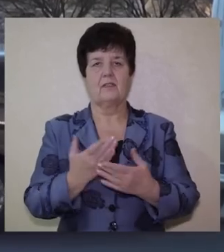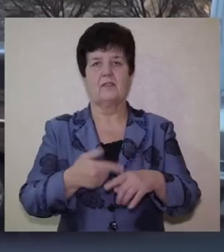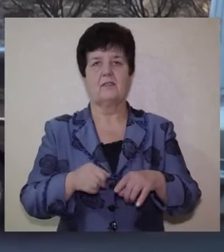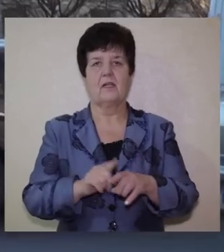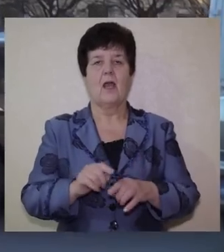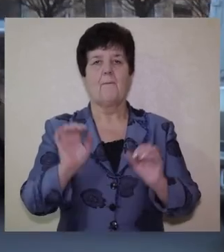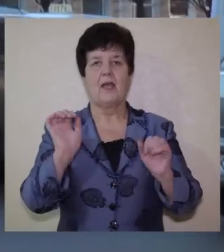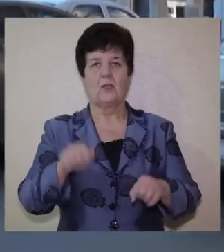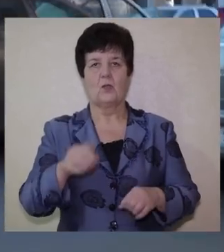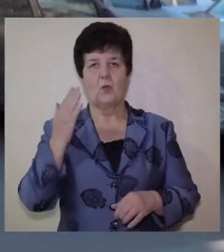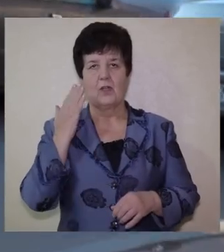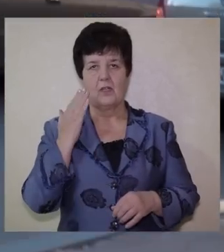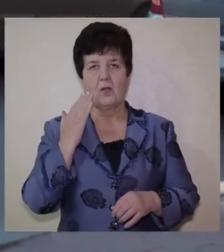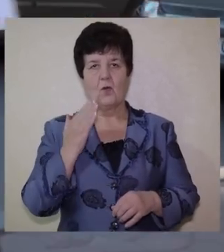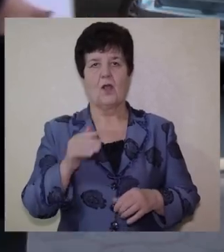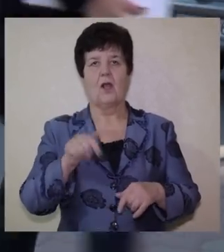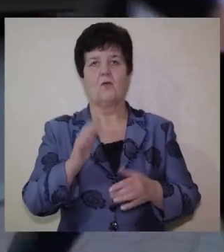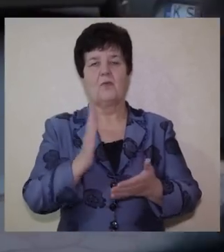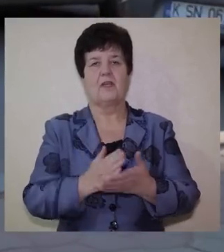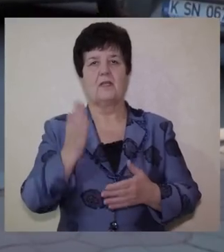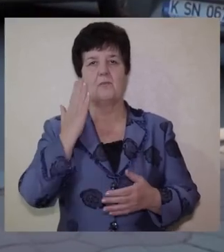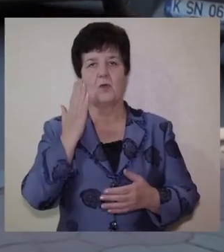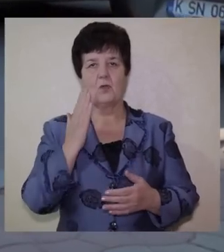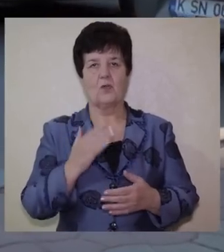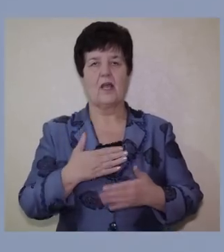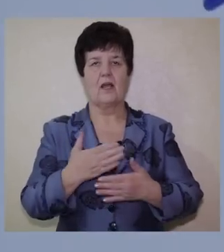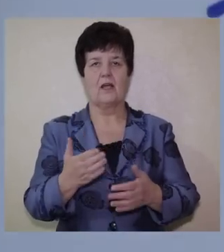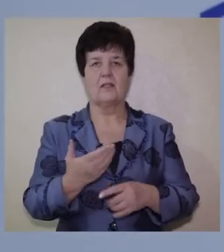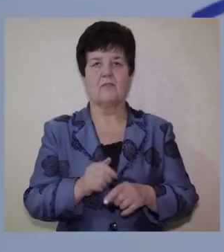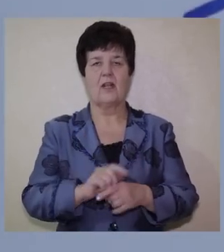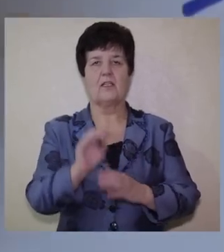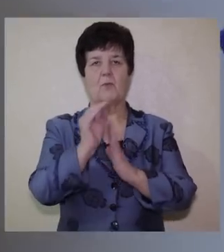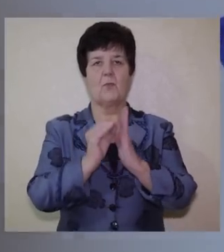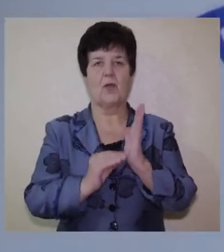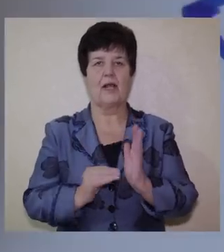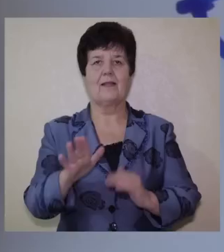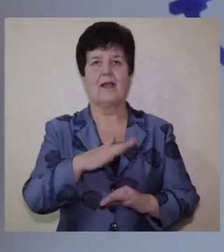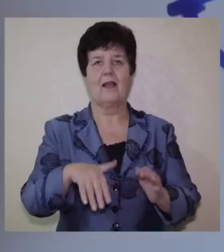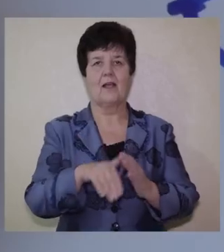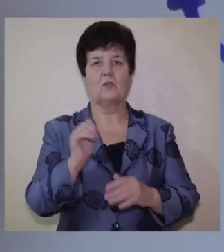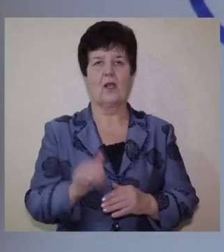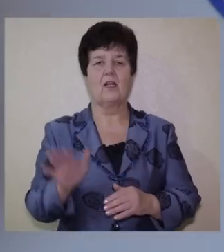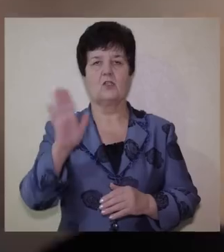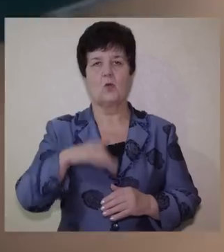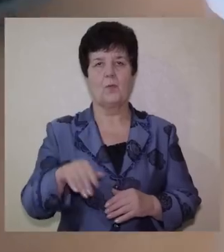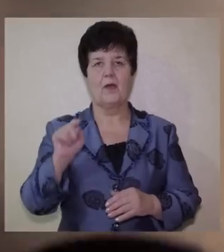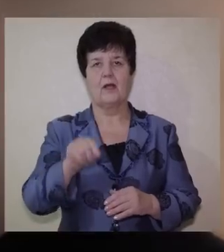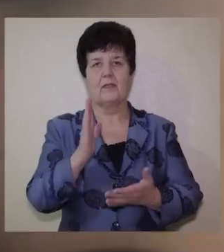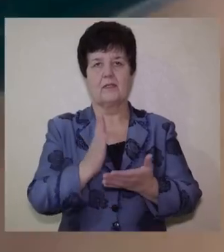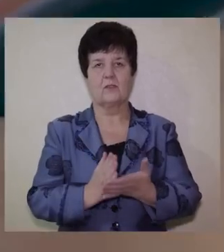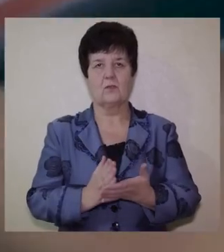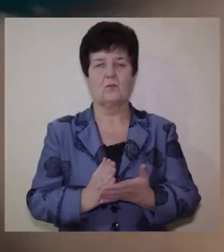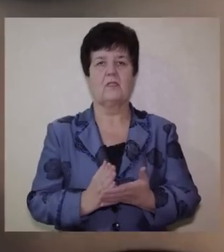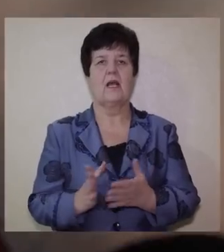pentru acumularea semnăturilor, apoi semnăturile urmează a fi verificate de către organele electorale și apoi după aia